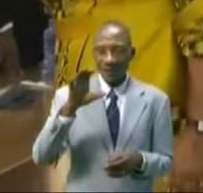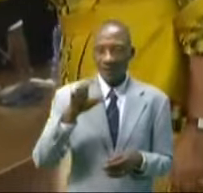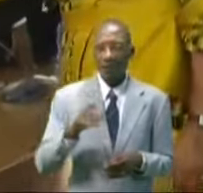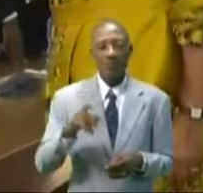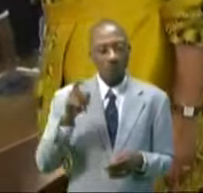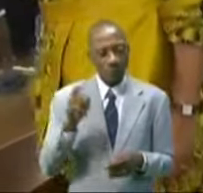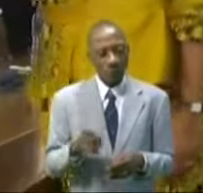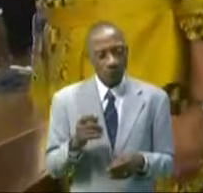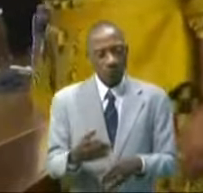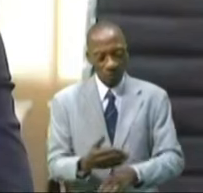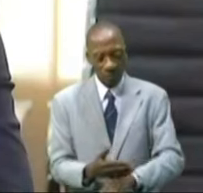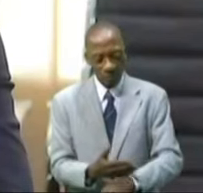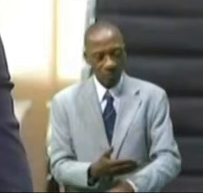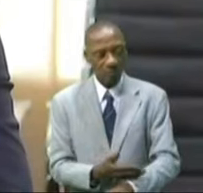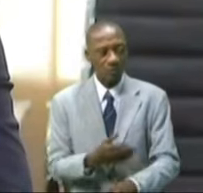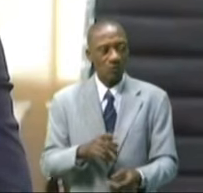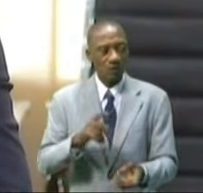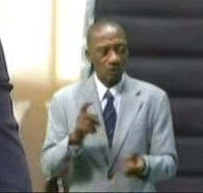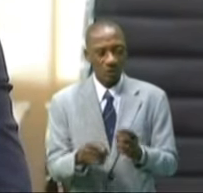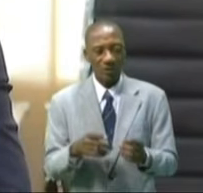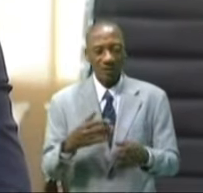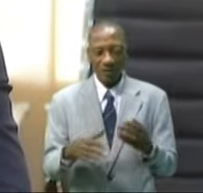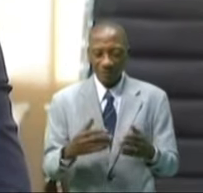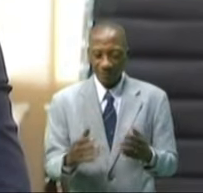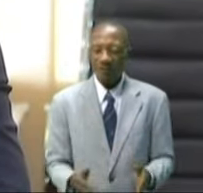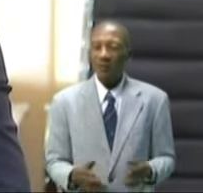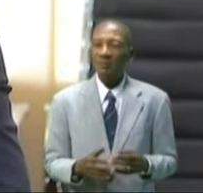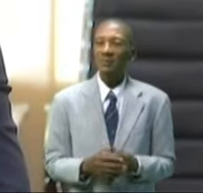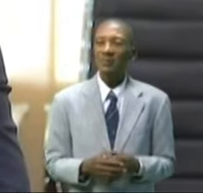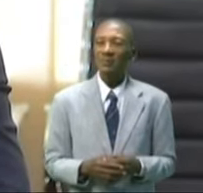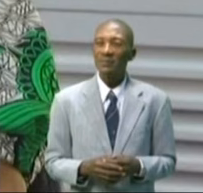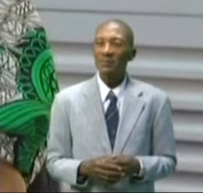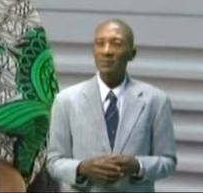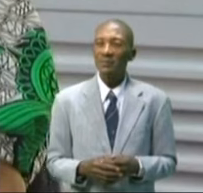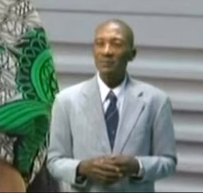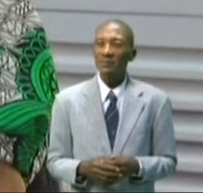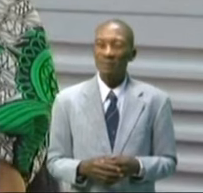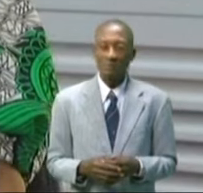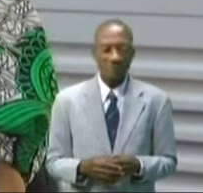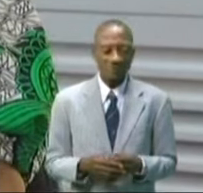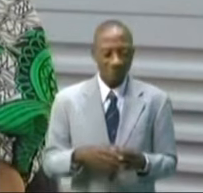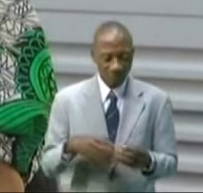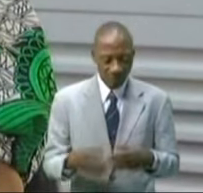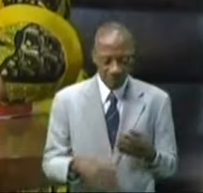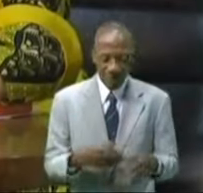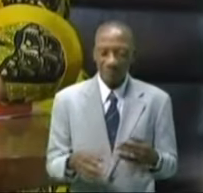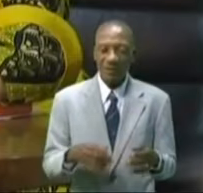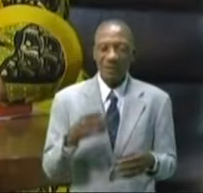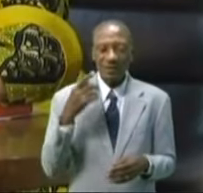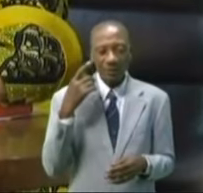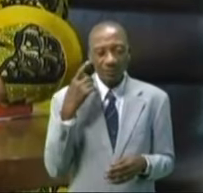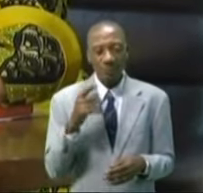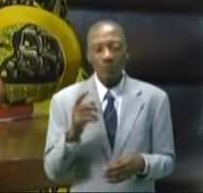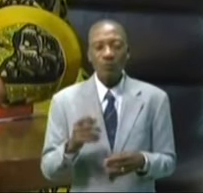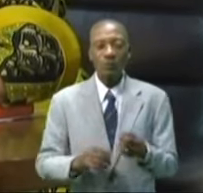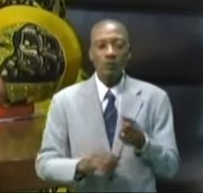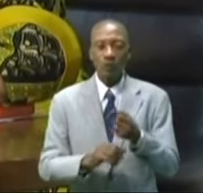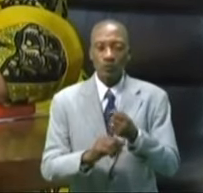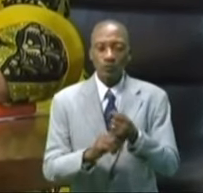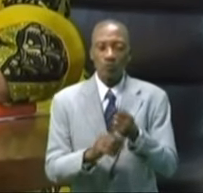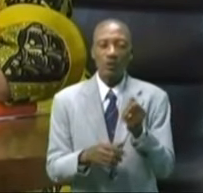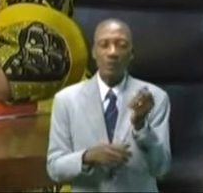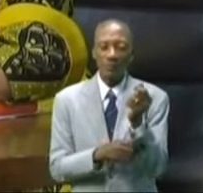des producteurs, transformateurs et consommateurs des produits locaux, travaillent pour l'autosuffisance alimentaire. Nous